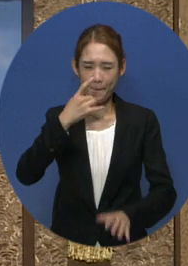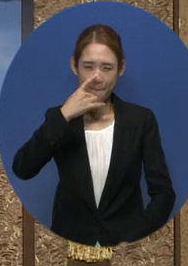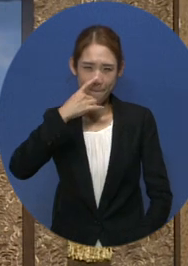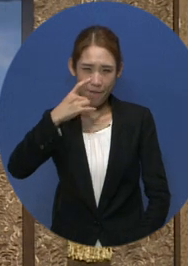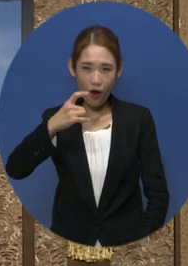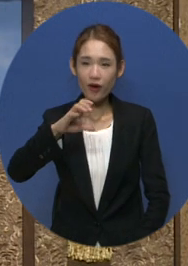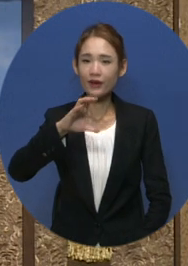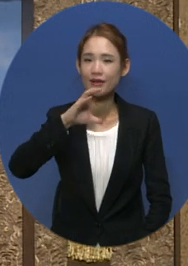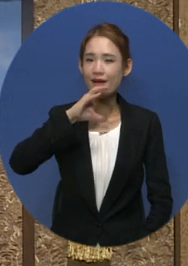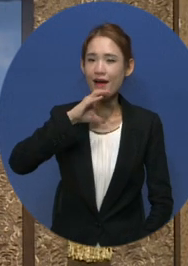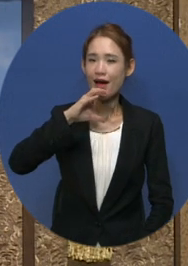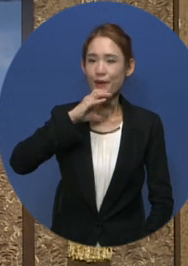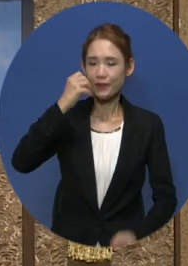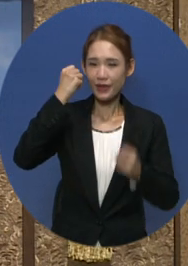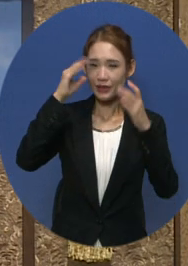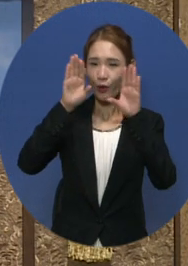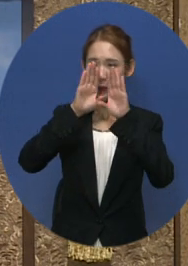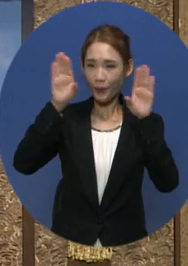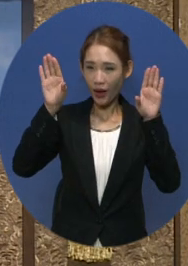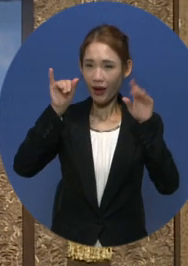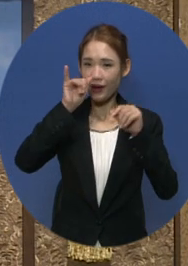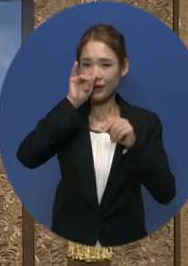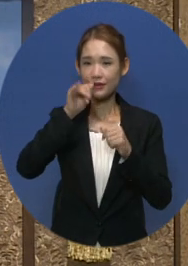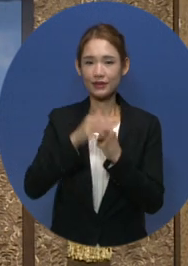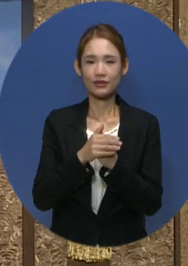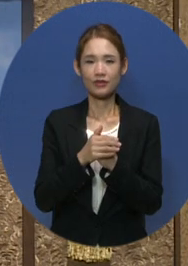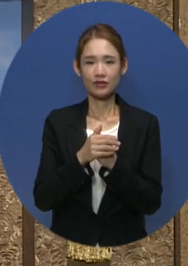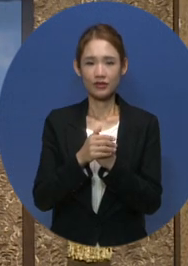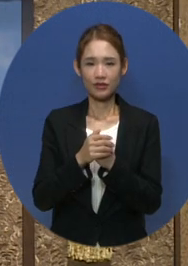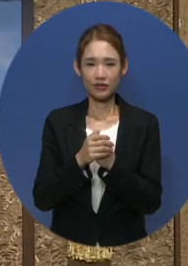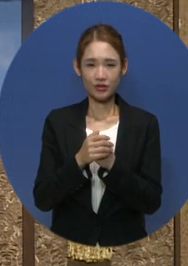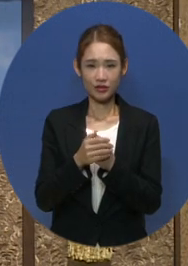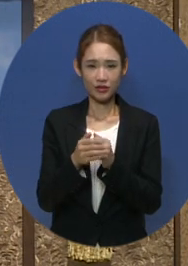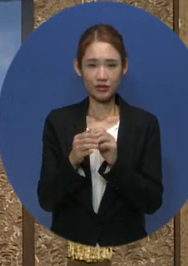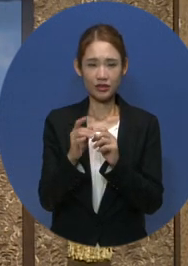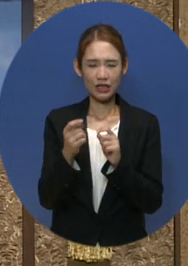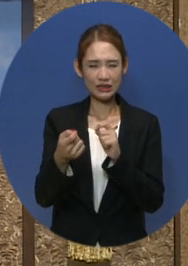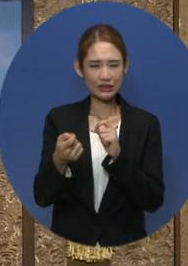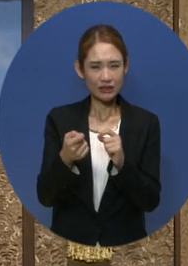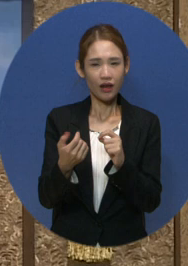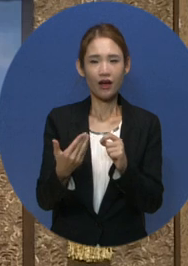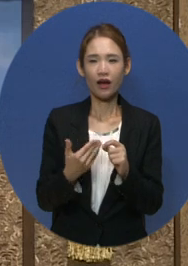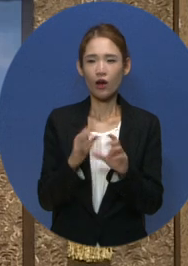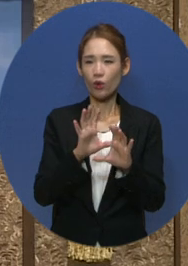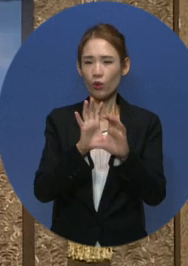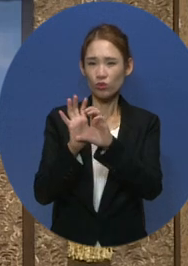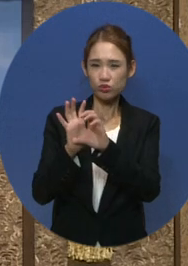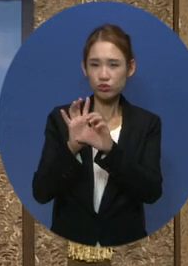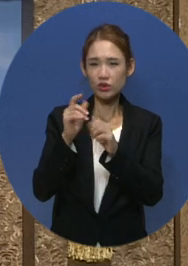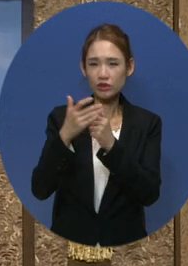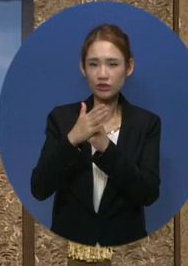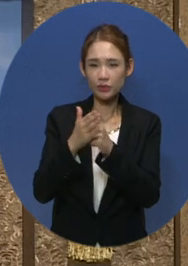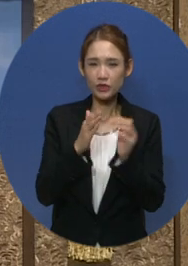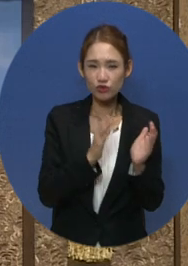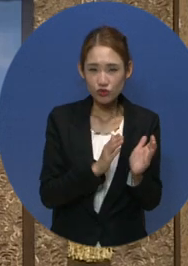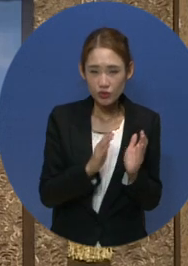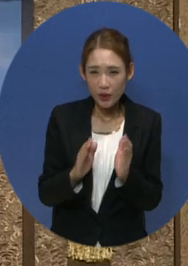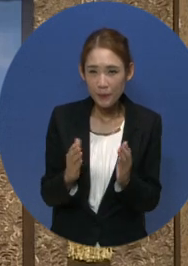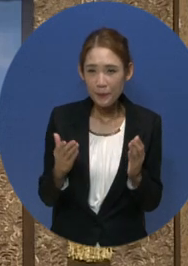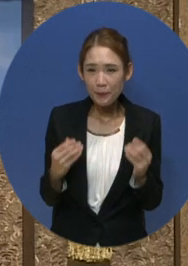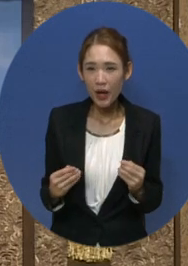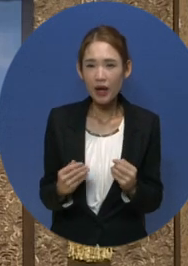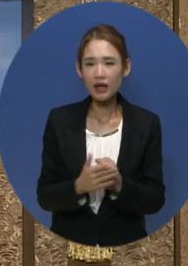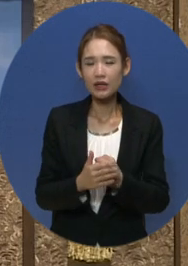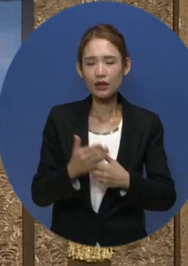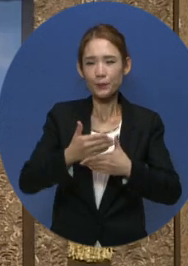카페를 오픈을 했는데 예. 오픈하기 직전에 코로나가 와가지고 아이고. 다 준비만 해놓고 지금 오픈을 예,